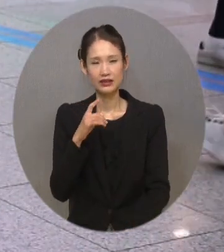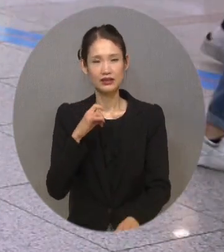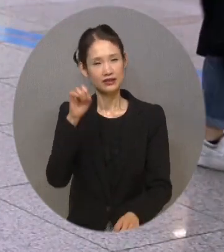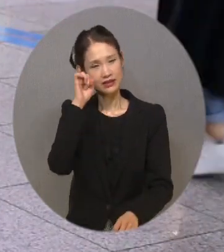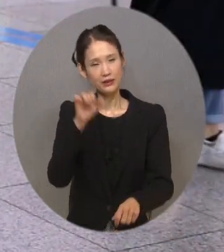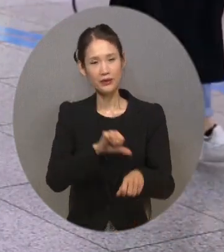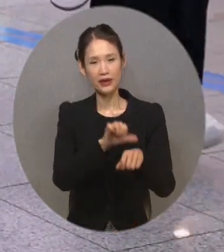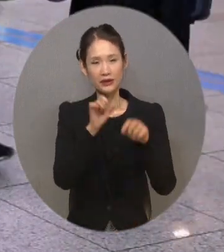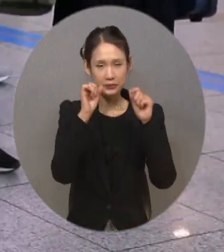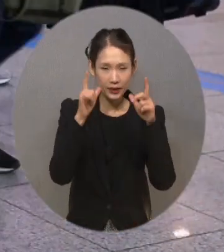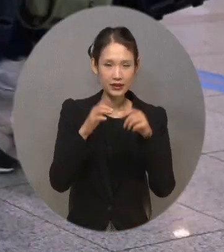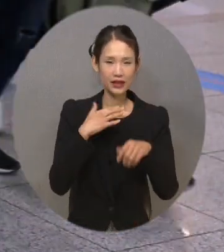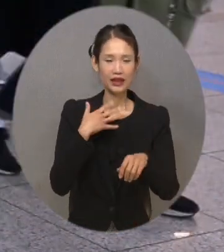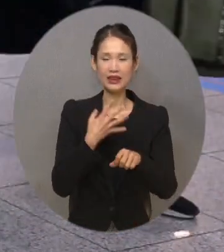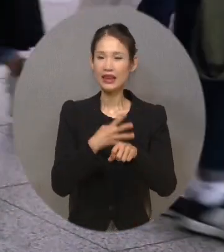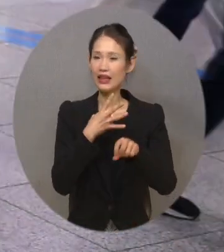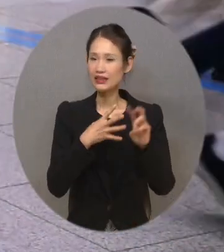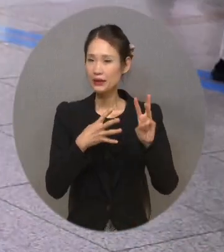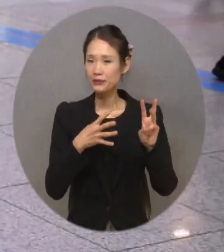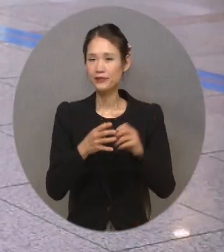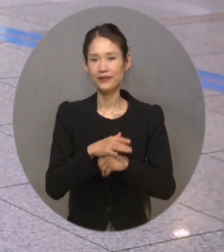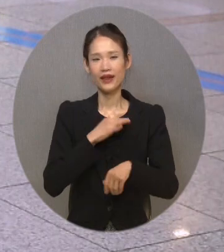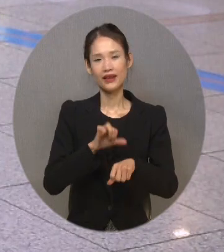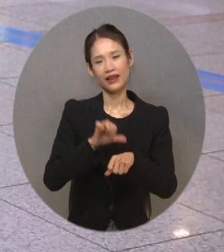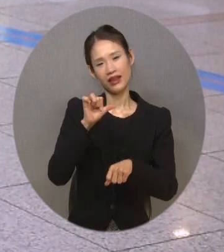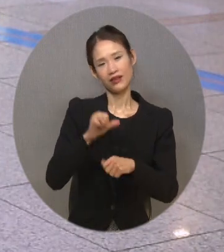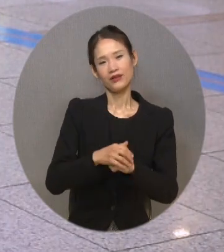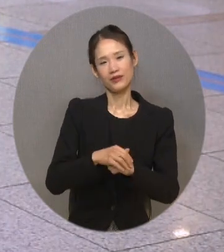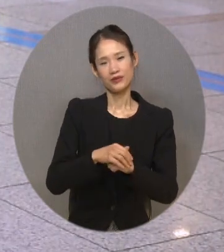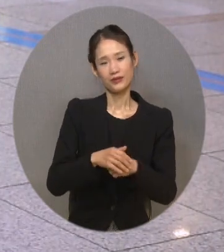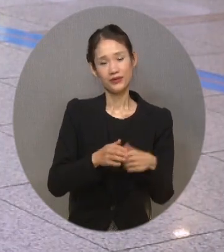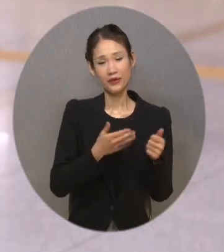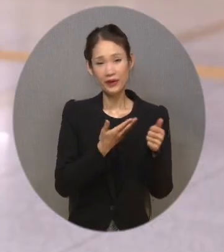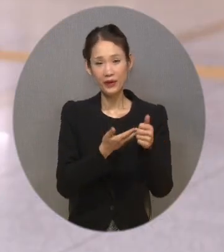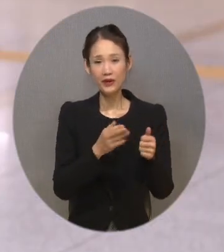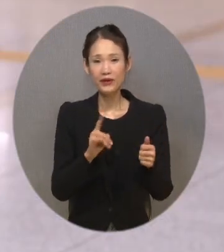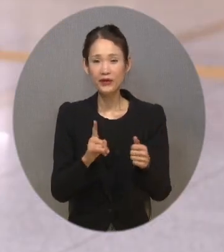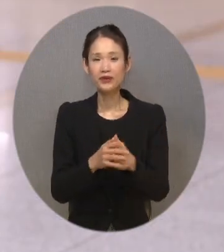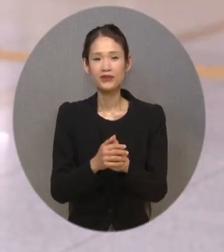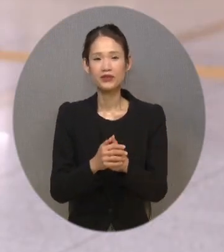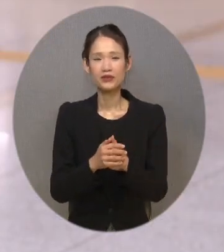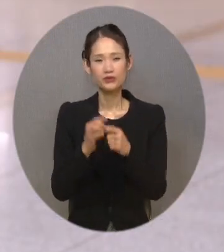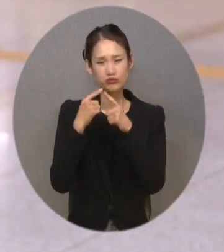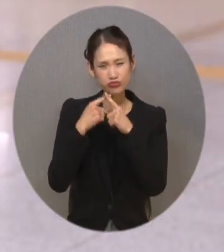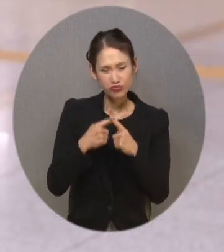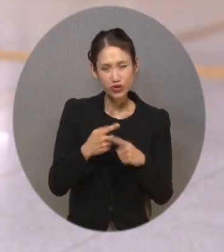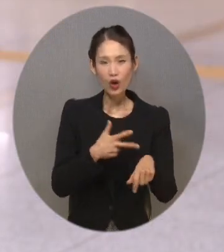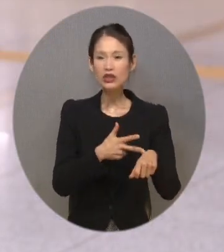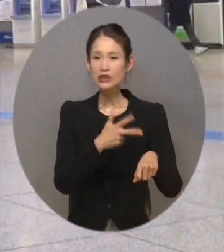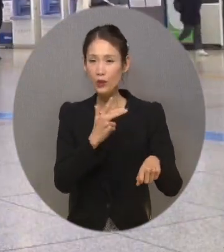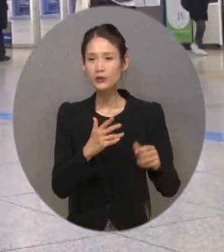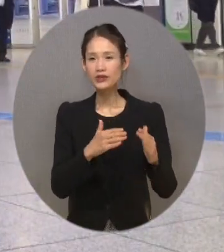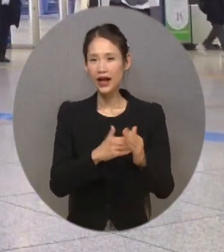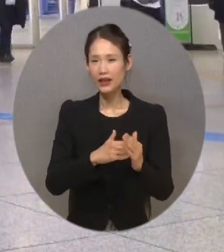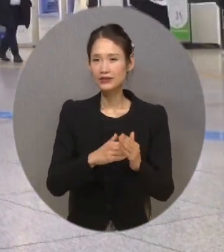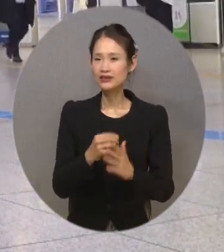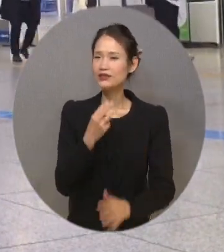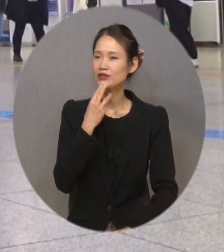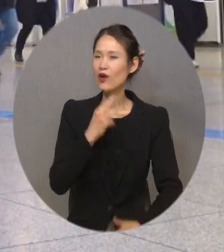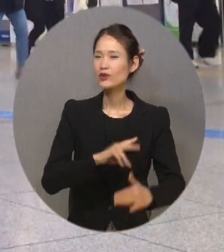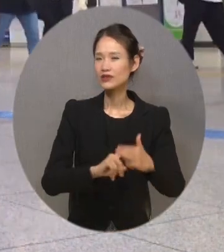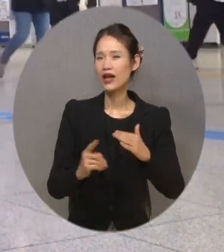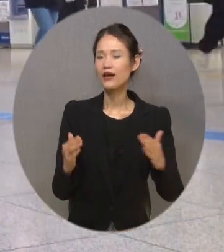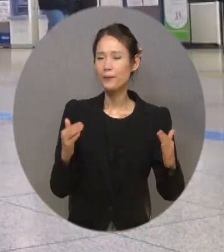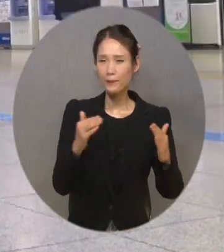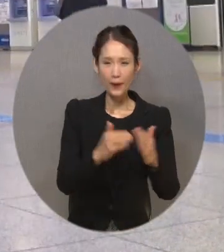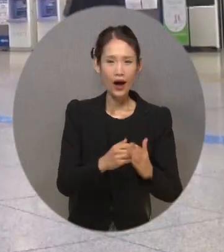반에 일어나. 4시 반에? 자기는 5시. 난 5시. 아니 무조건 7시까지 서울역으로 오라는 거야. 그럼 왜